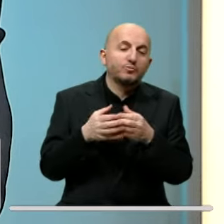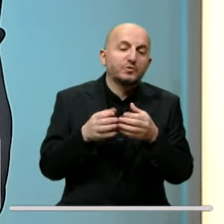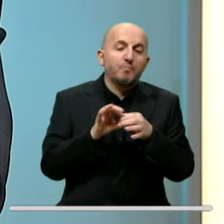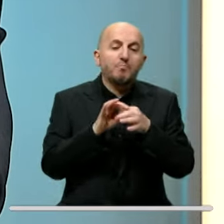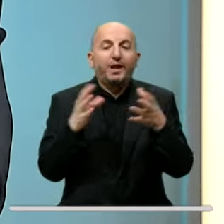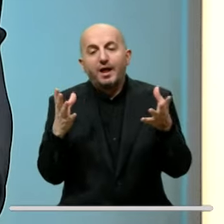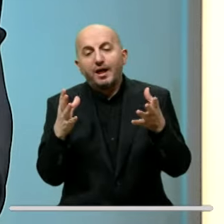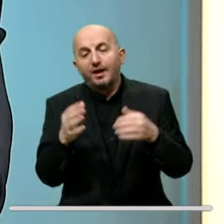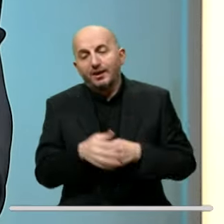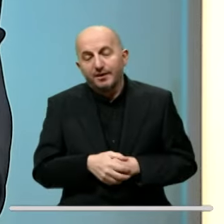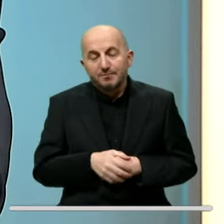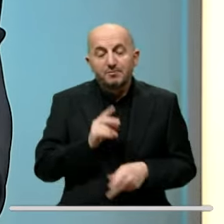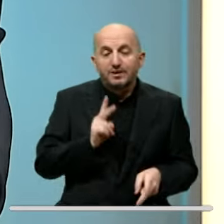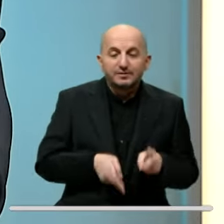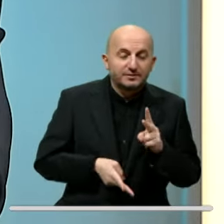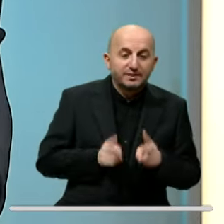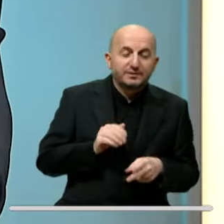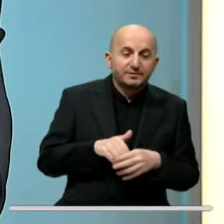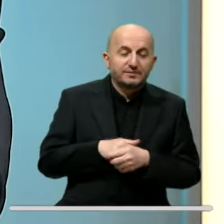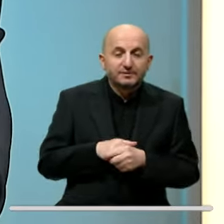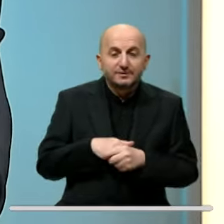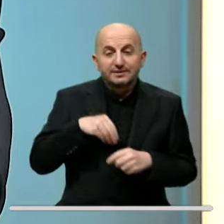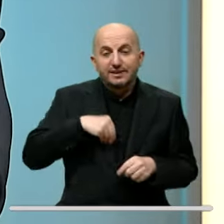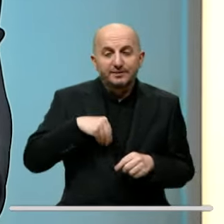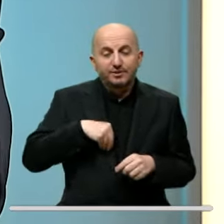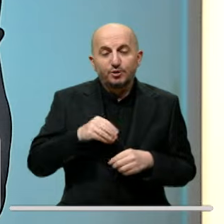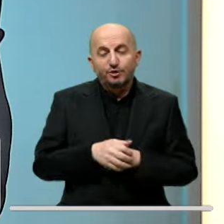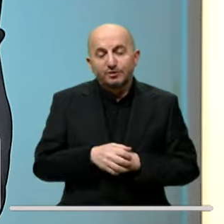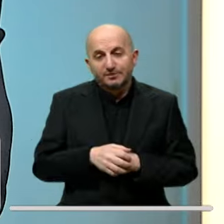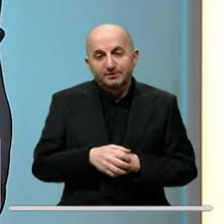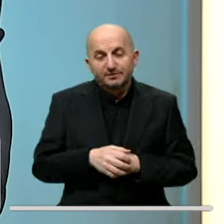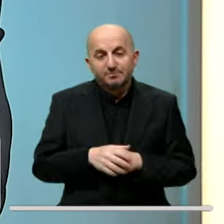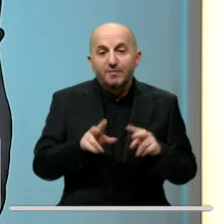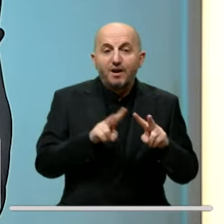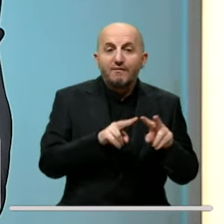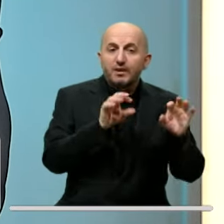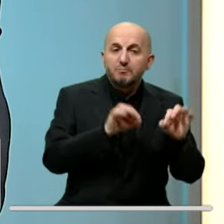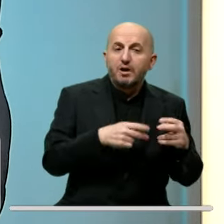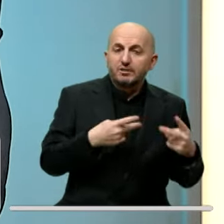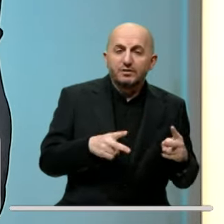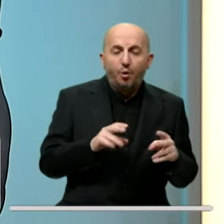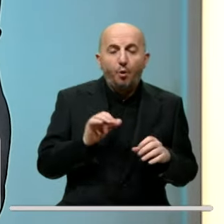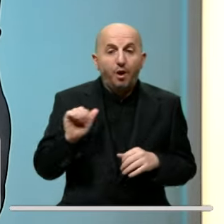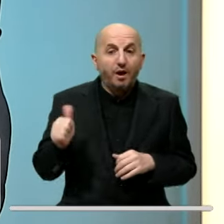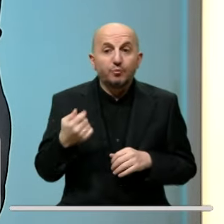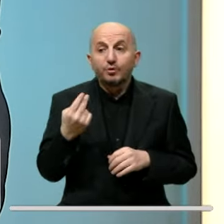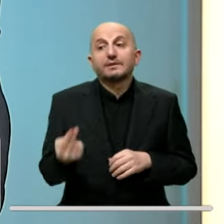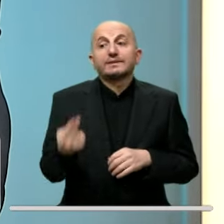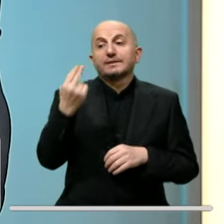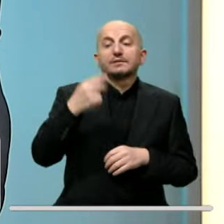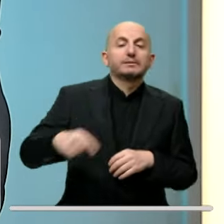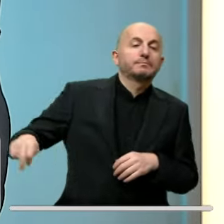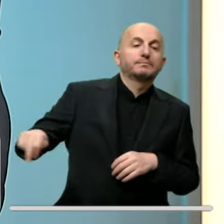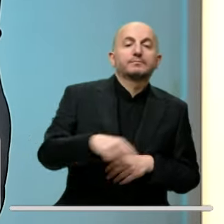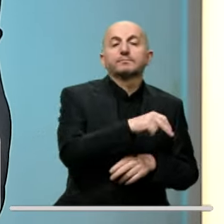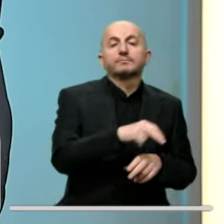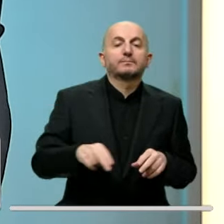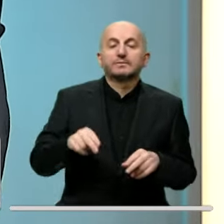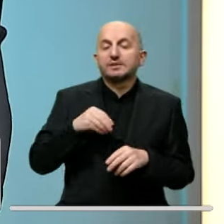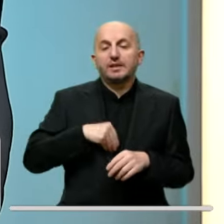oluyor. Bazen de zannediyor ki efendim Merve'den de başlanabilir. Önemli olan 7 şartı tamamlamaktır